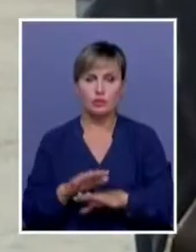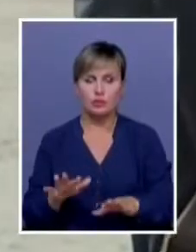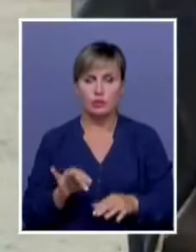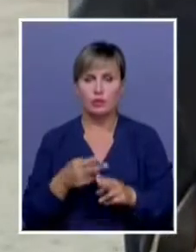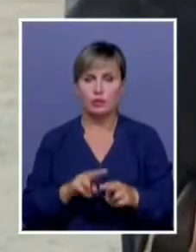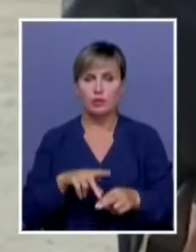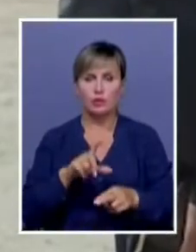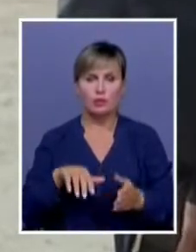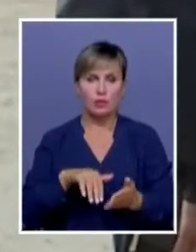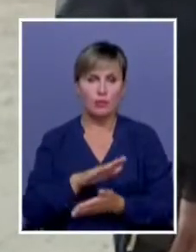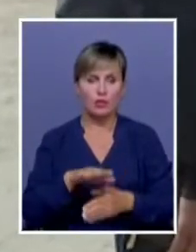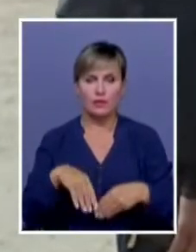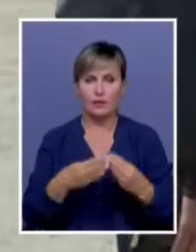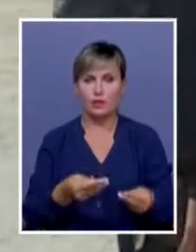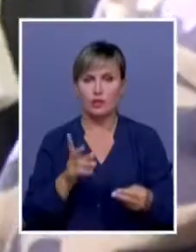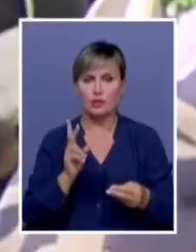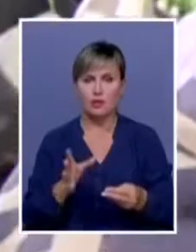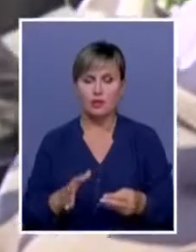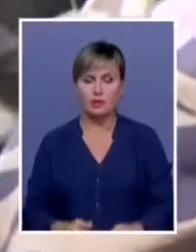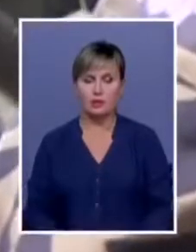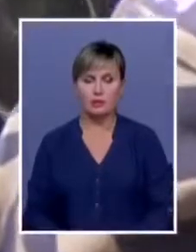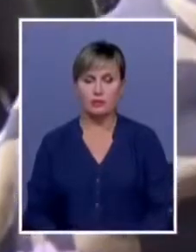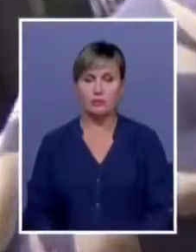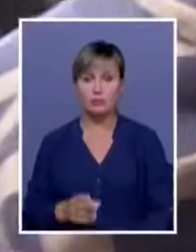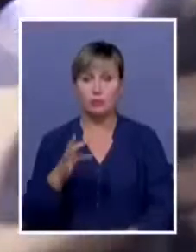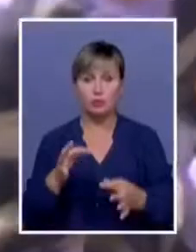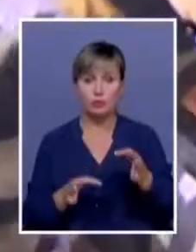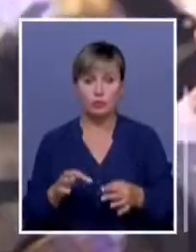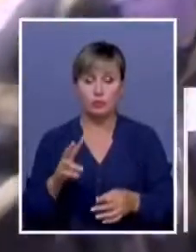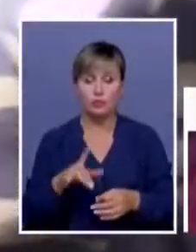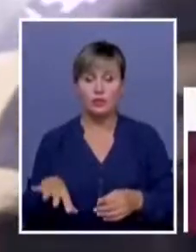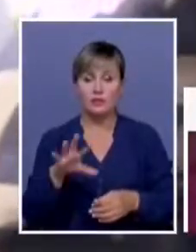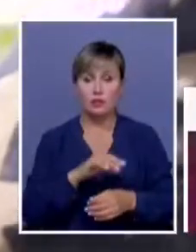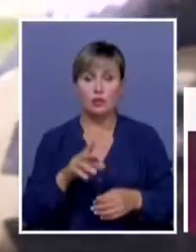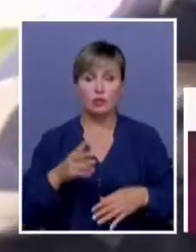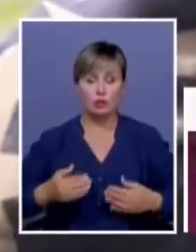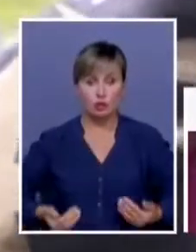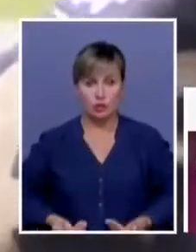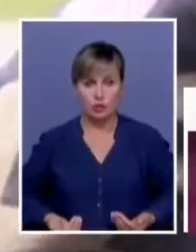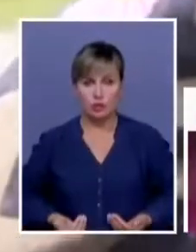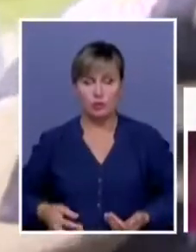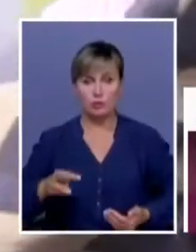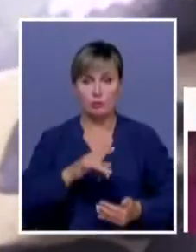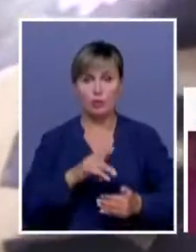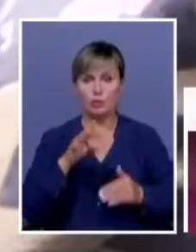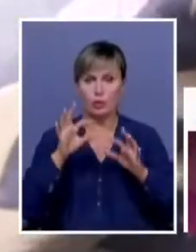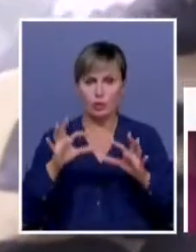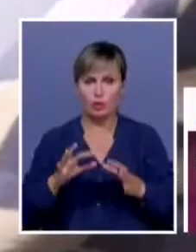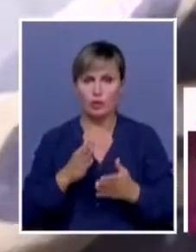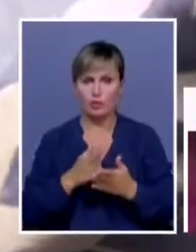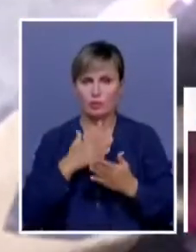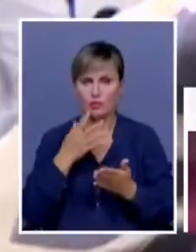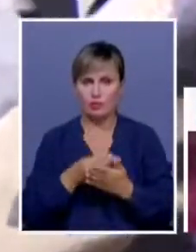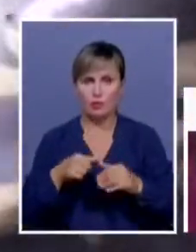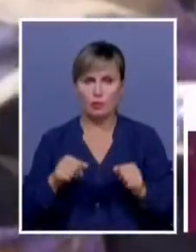чего людям отказывают в выдаче квартир. По суду мы все, кто жильцы, мы по закону мы имеем свое